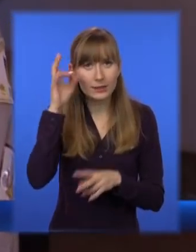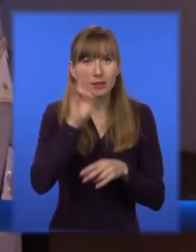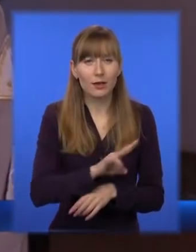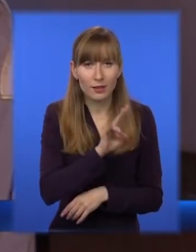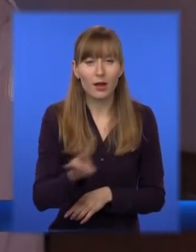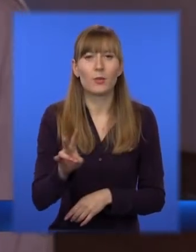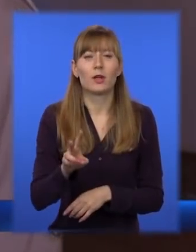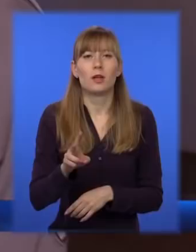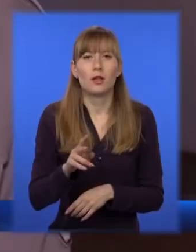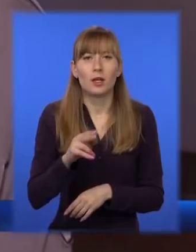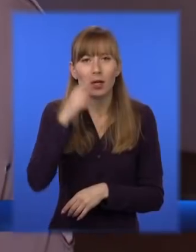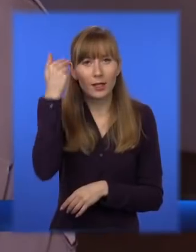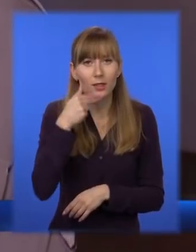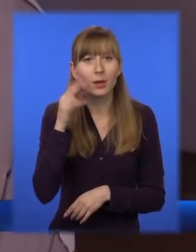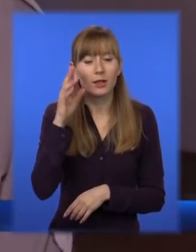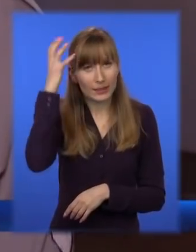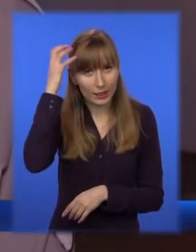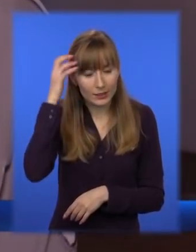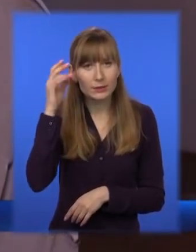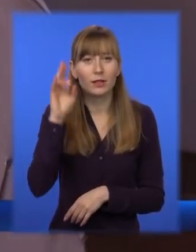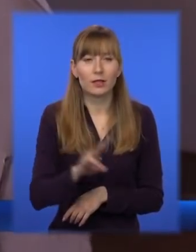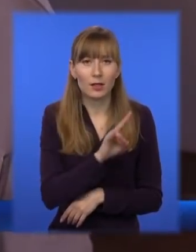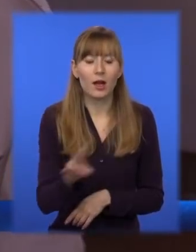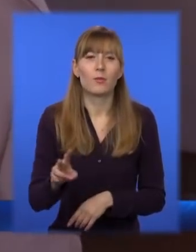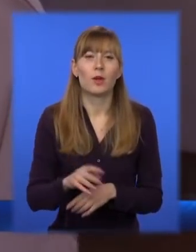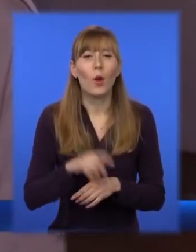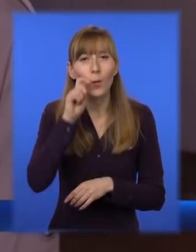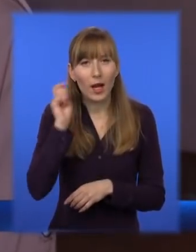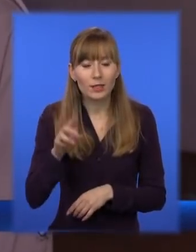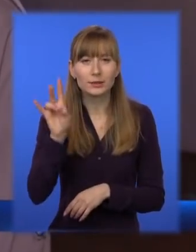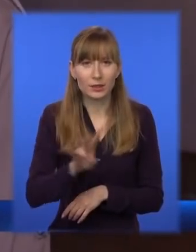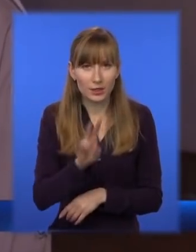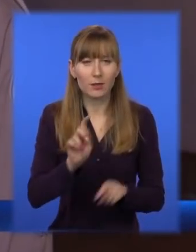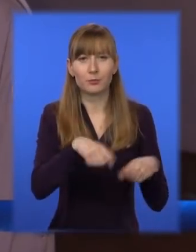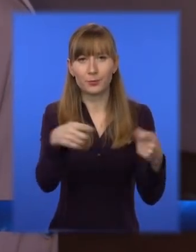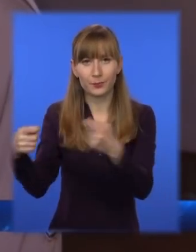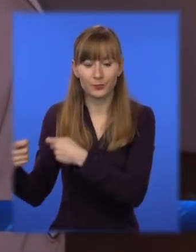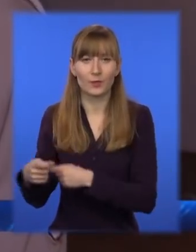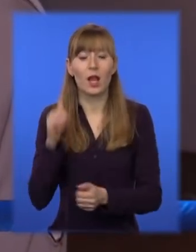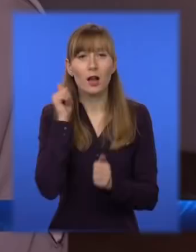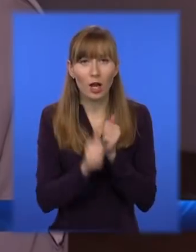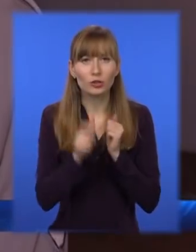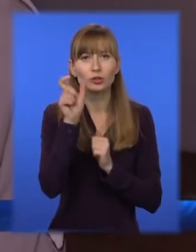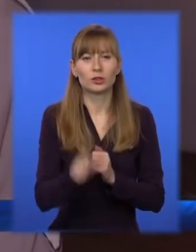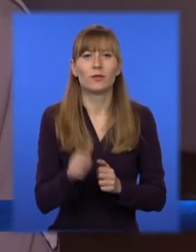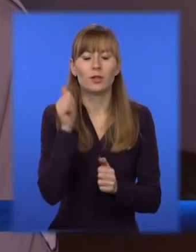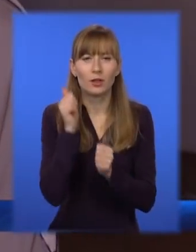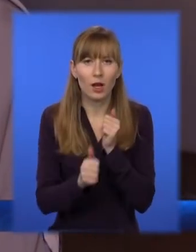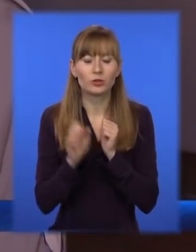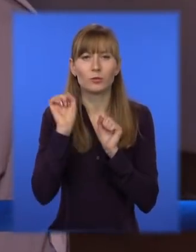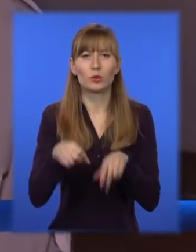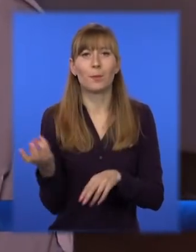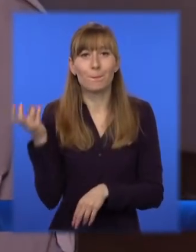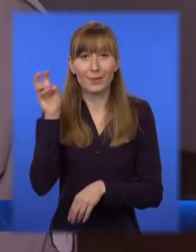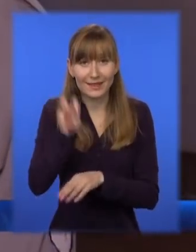римо-католицького храму, українського храму будуть передані свічки зі святим вогнем. Кожна людина, кожен громадянин